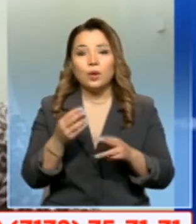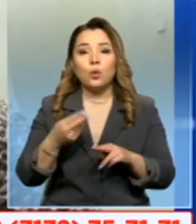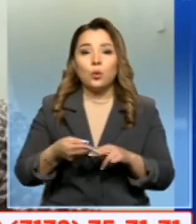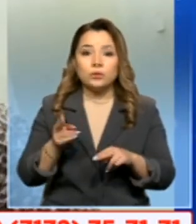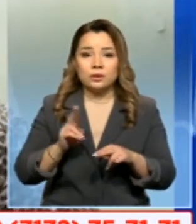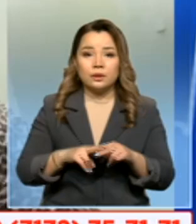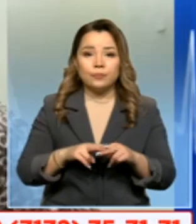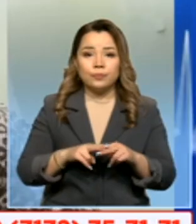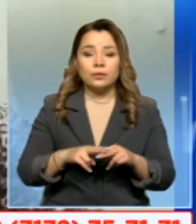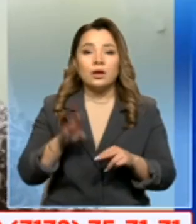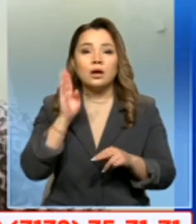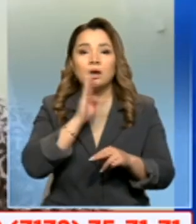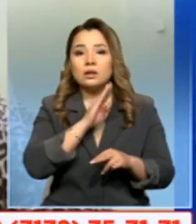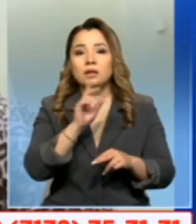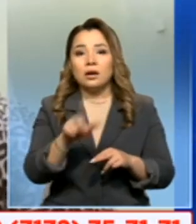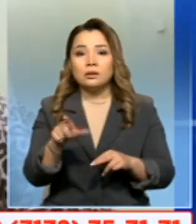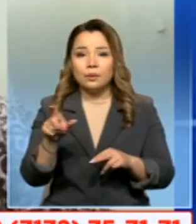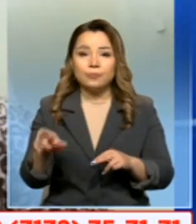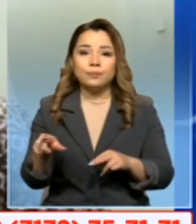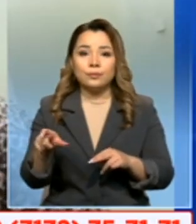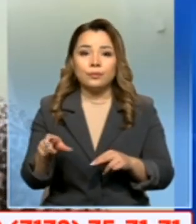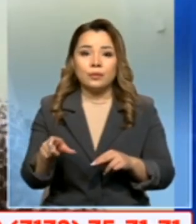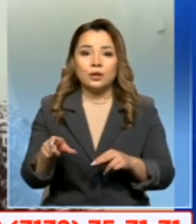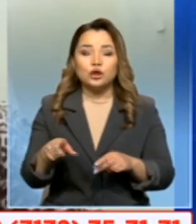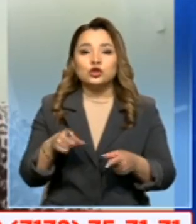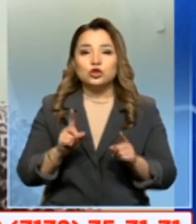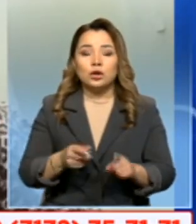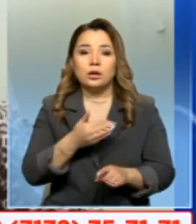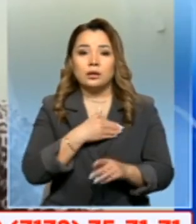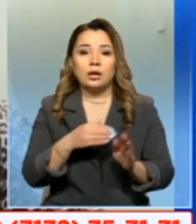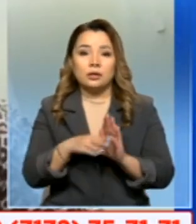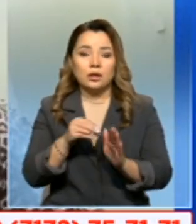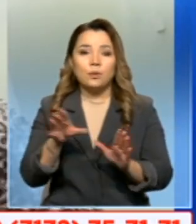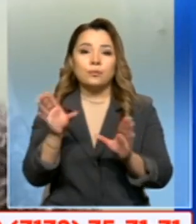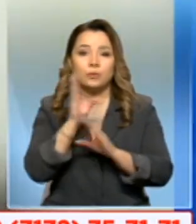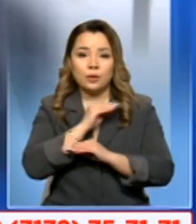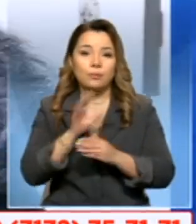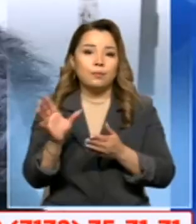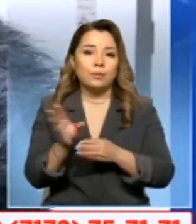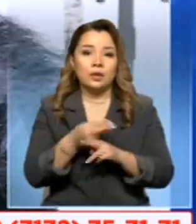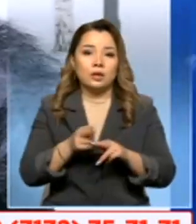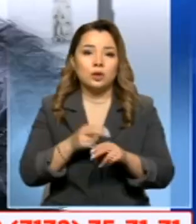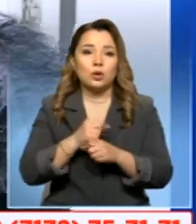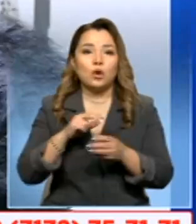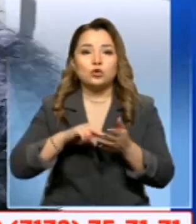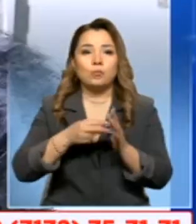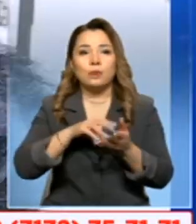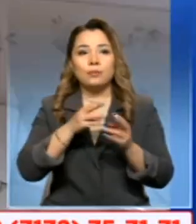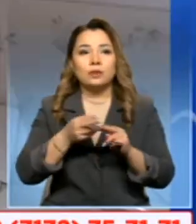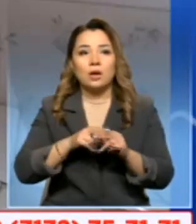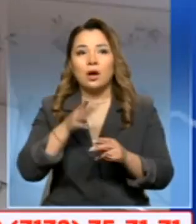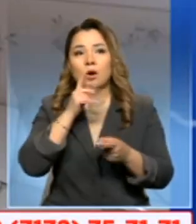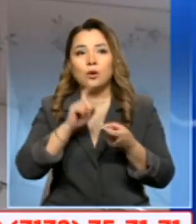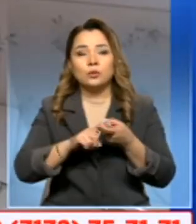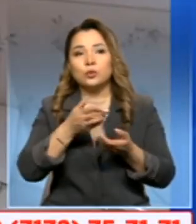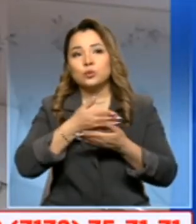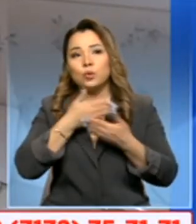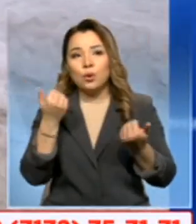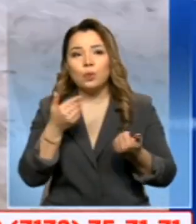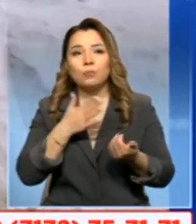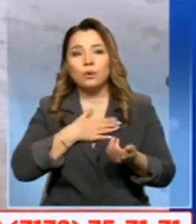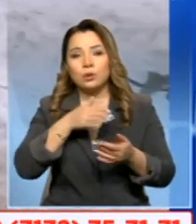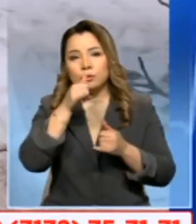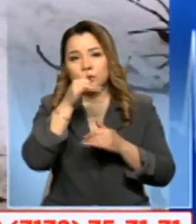Осы әйел адам шын қаласа бәріне үлгереді екен ғой. Жоба барысында менде уақыт жоқ, менің